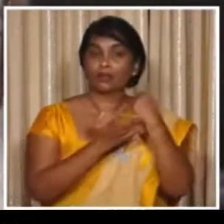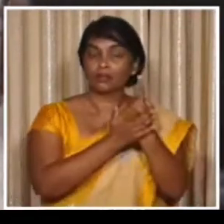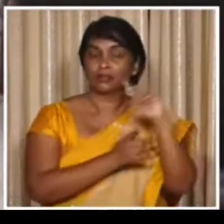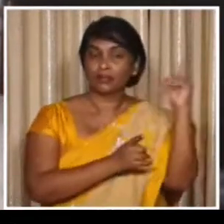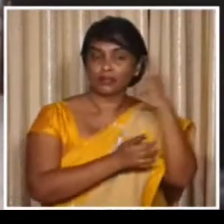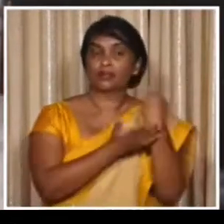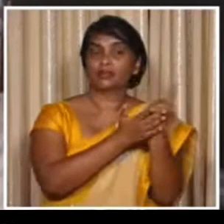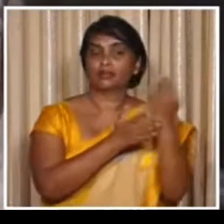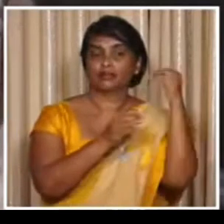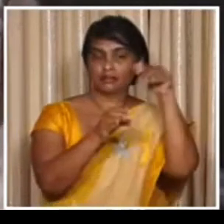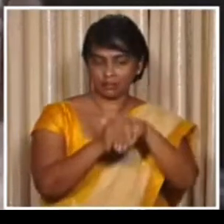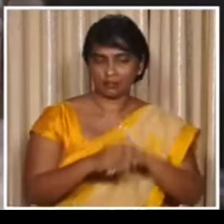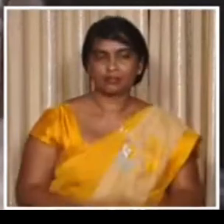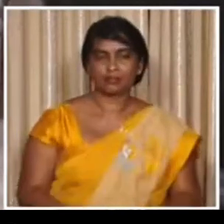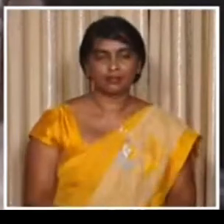हेलीकॉप्टर